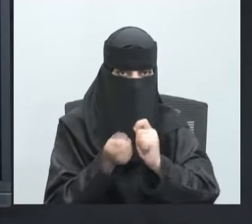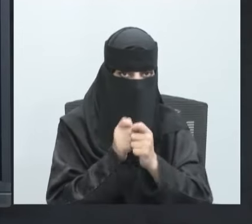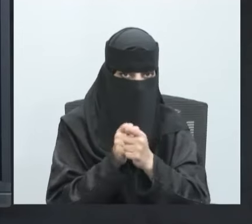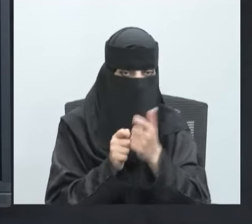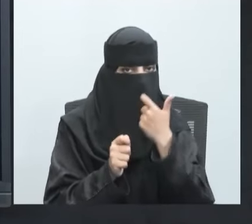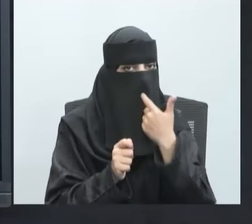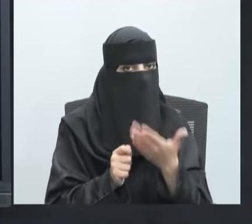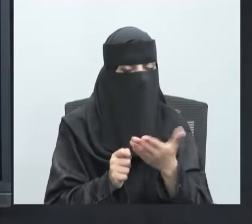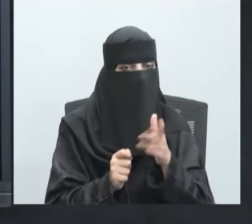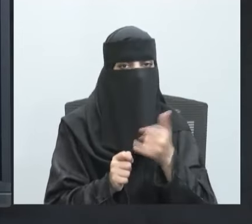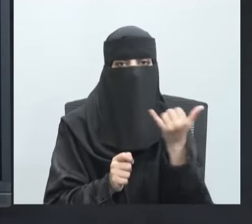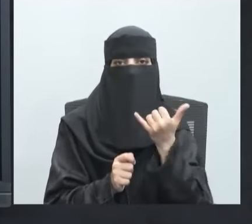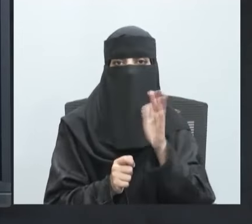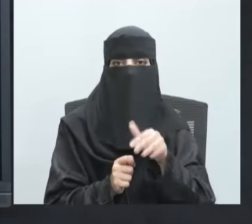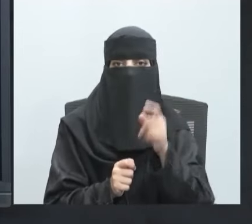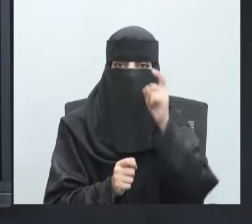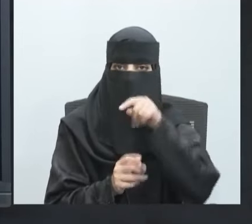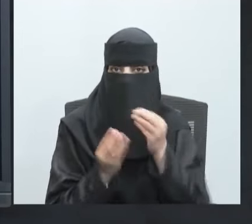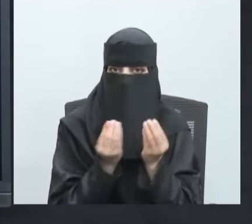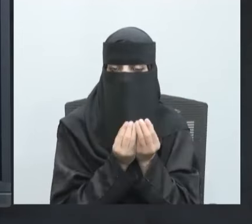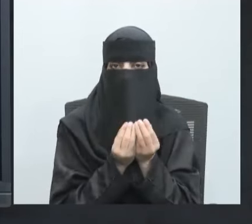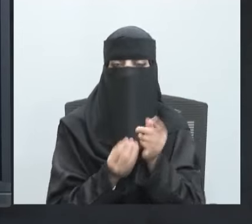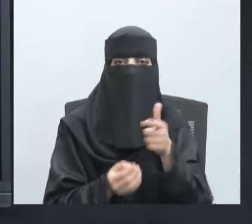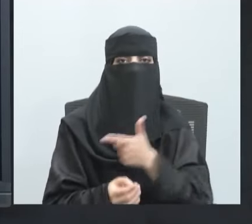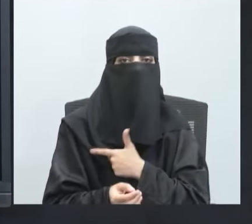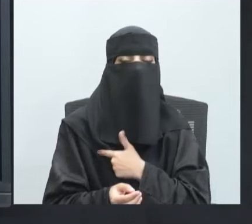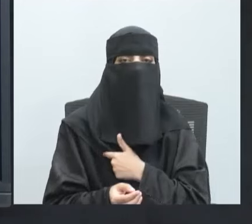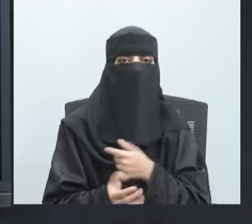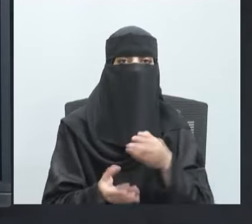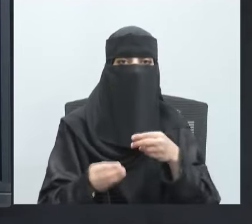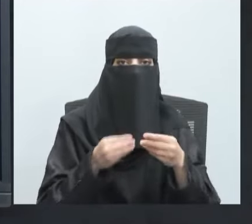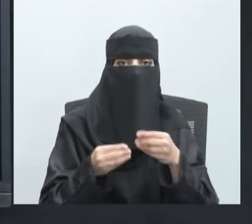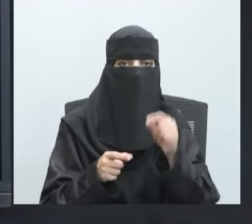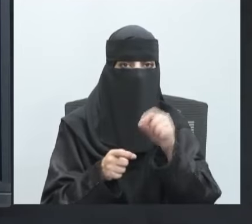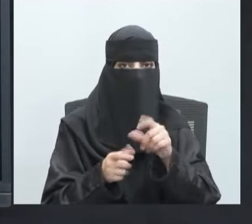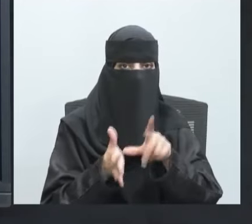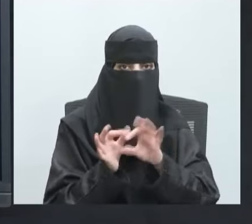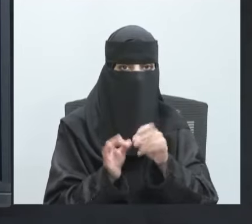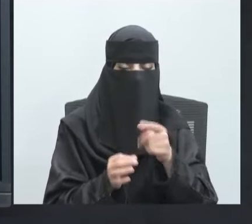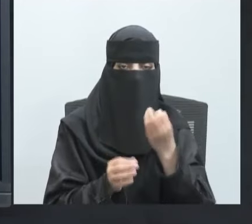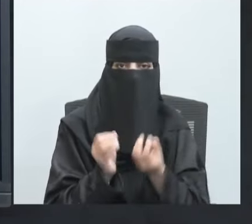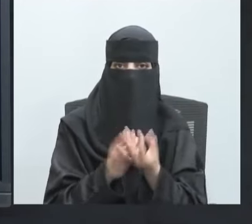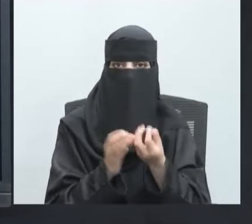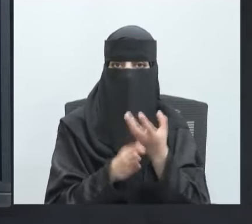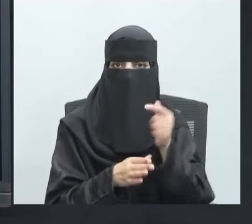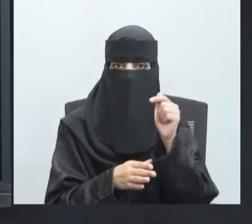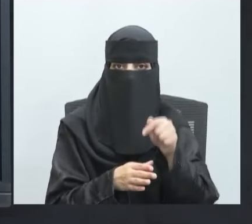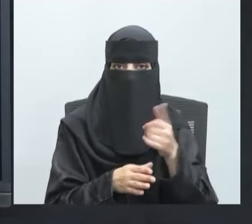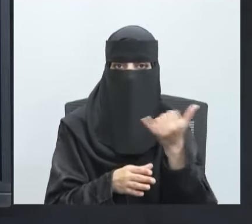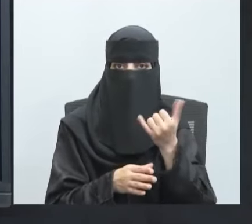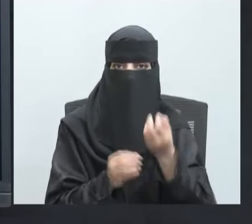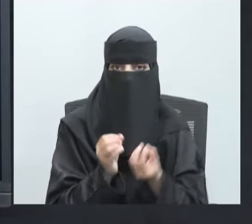البسيطه والضروريه واللازمه وهذا ما نسميه ب المرونه في الخطه حالما تكون هنالك